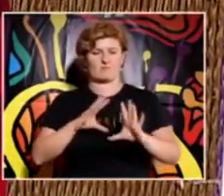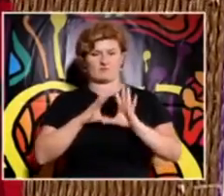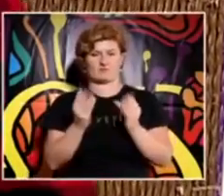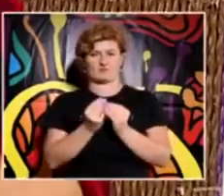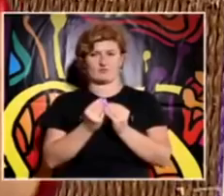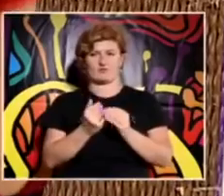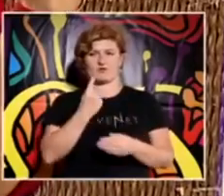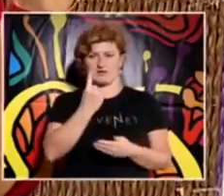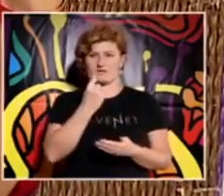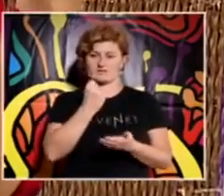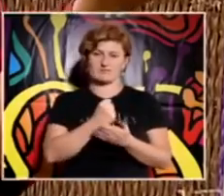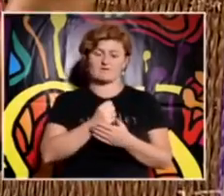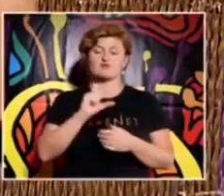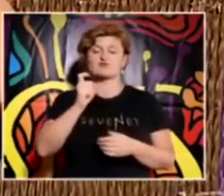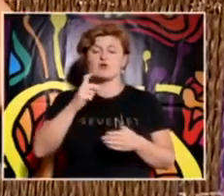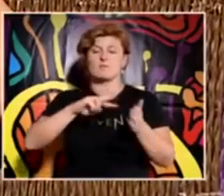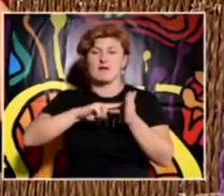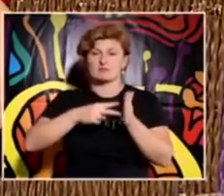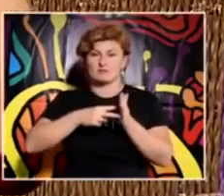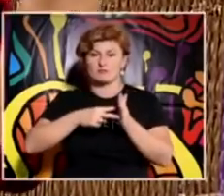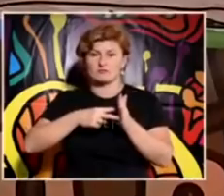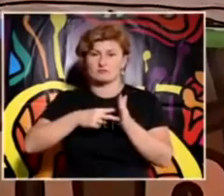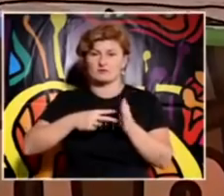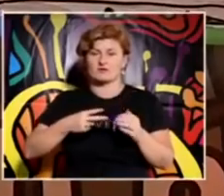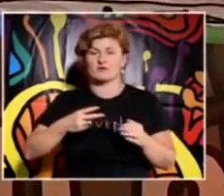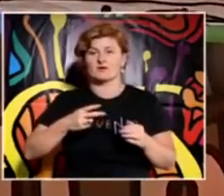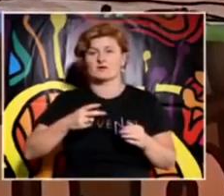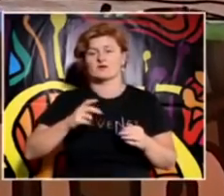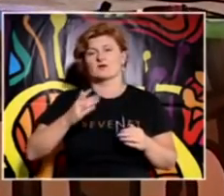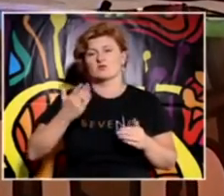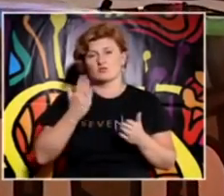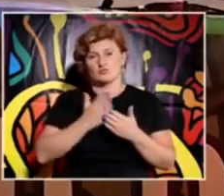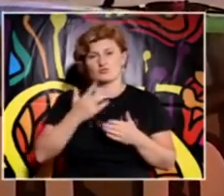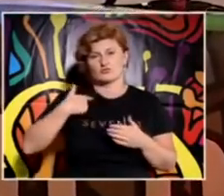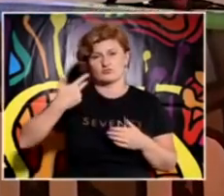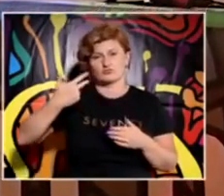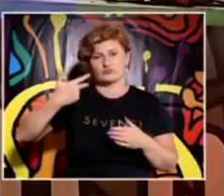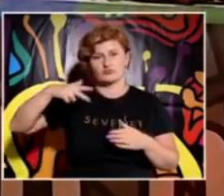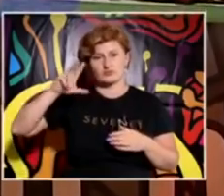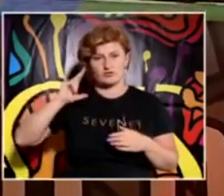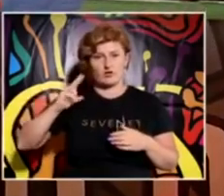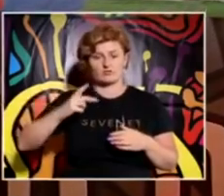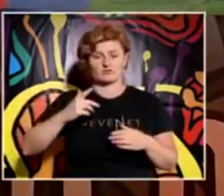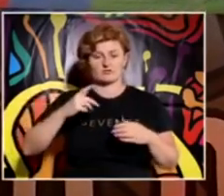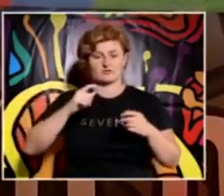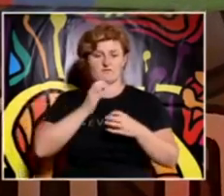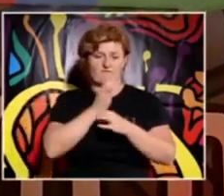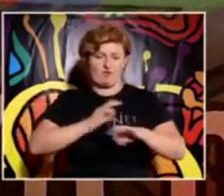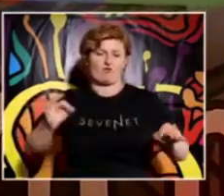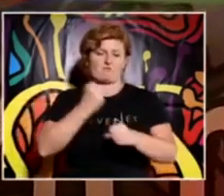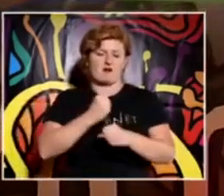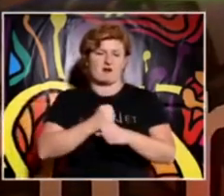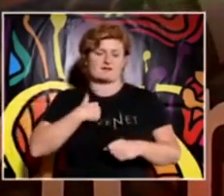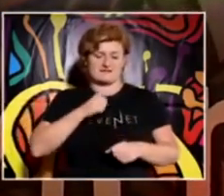rzecz, którą planuję w tym momencie, kiedy nie mam już, 3 tygodnie temu zwolniłam się, od 3 tygodni jestem bezrobotna, mówię, tylko już tak na